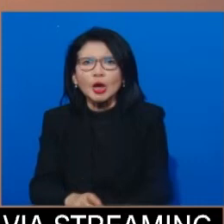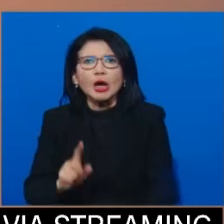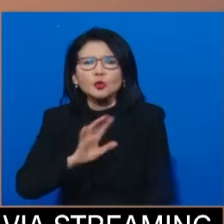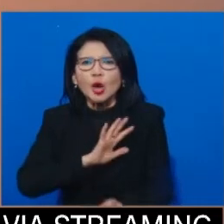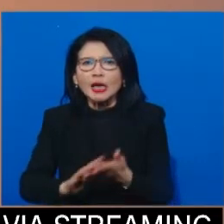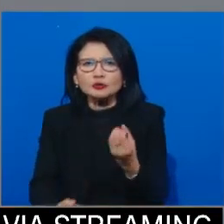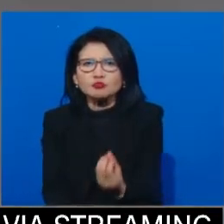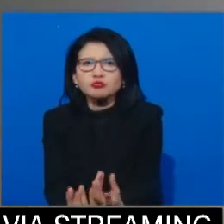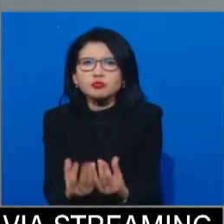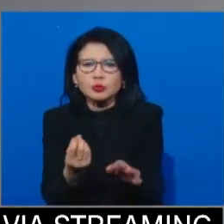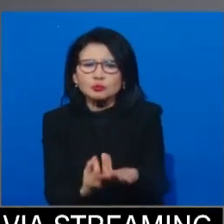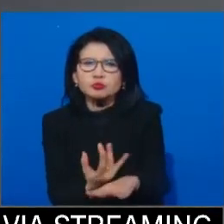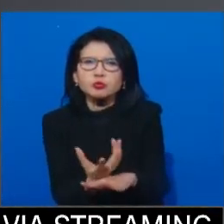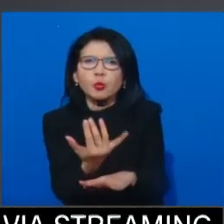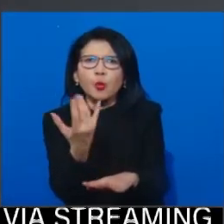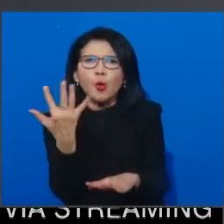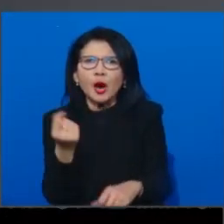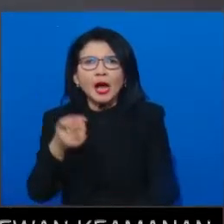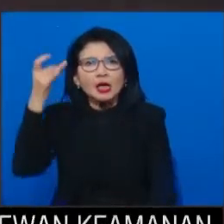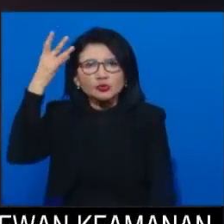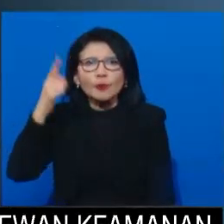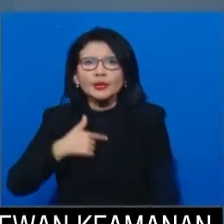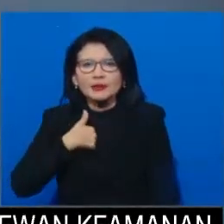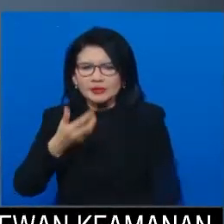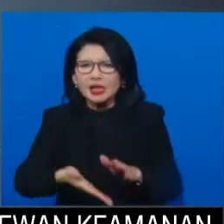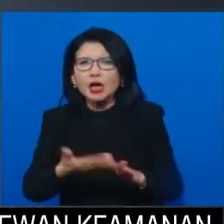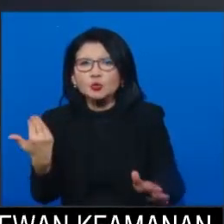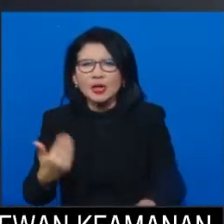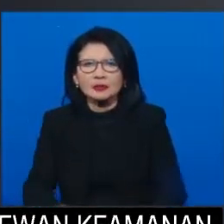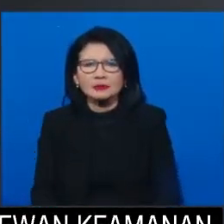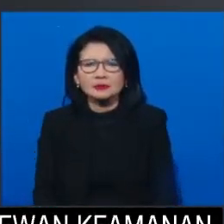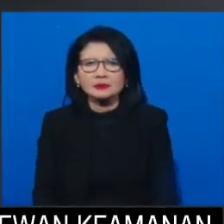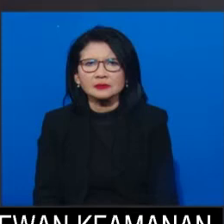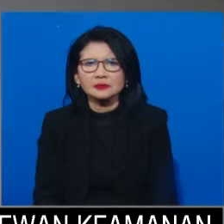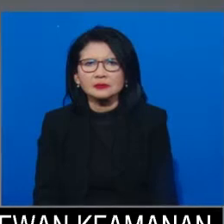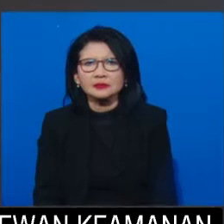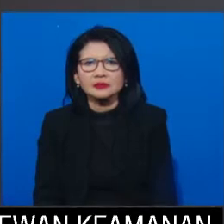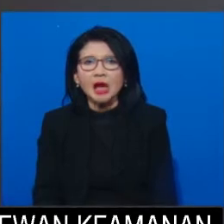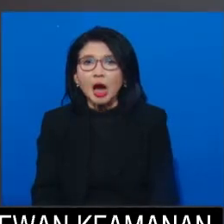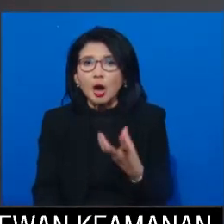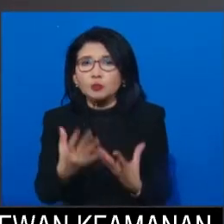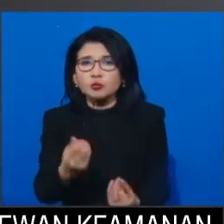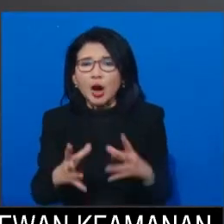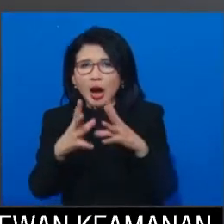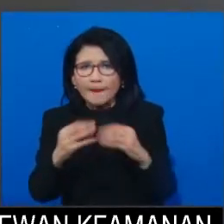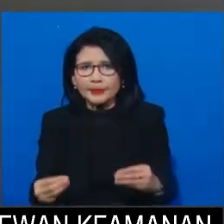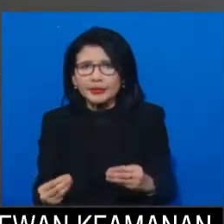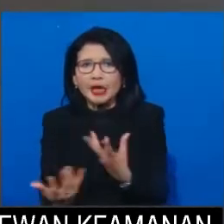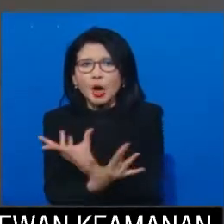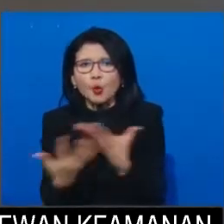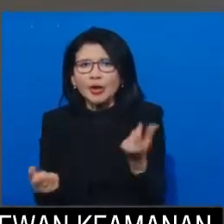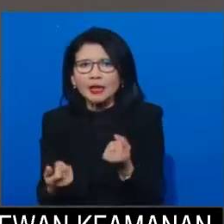langsung membesar beruntung sang sopir berhasil menyelamatkan diri api berhasil dipadamkan setelahga melakukan pemadaman